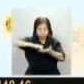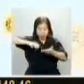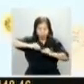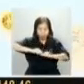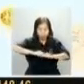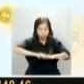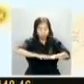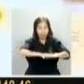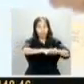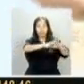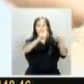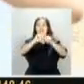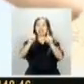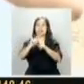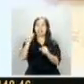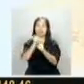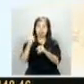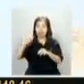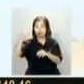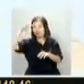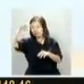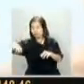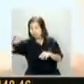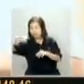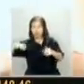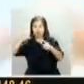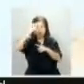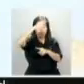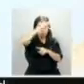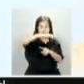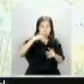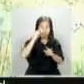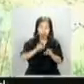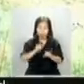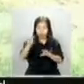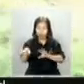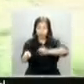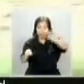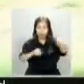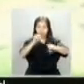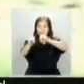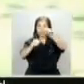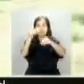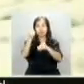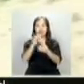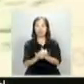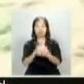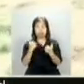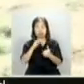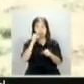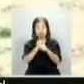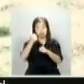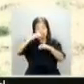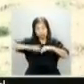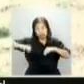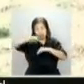บๆและสามารถขุดเจาะบ่อเอาเครื่องดูดลงไปได ้การขุดตักหน้าดินถึงแม้จะสามารถช่วยเหลือเกษตรก